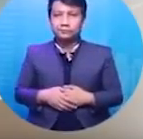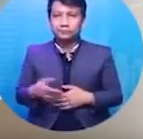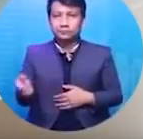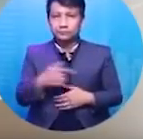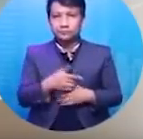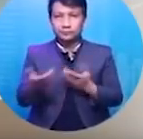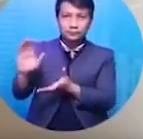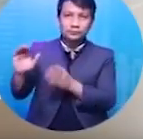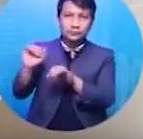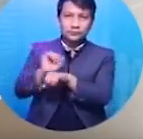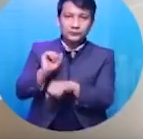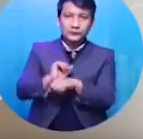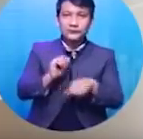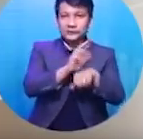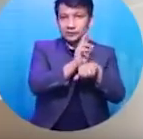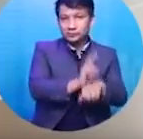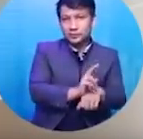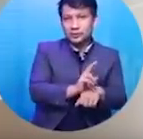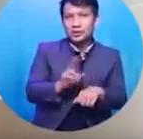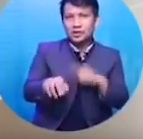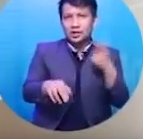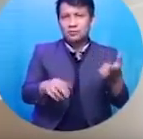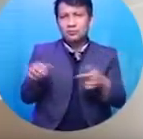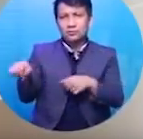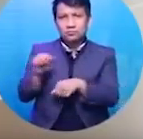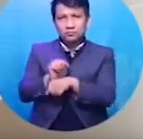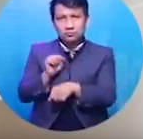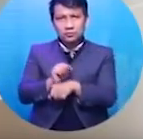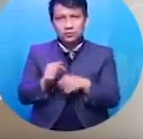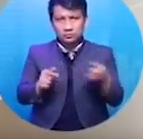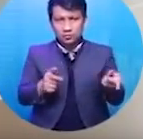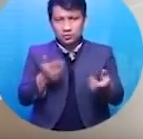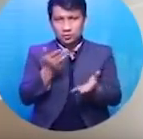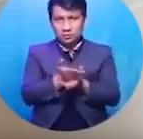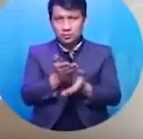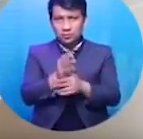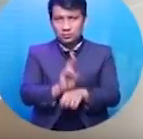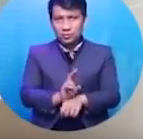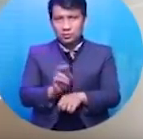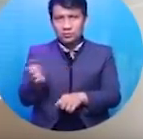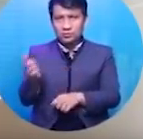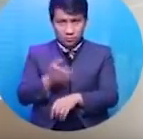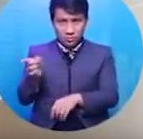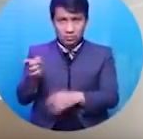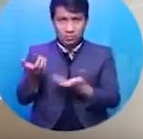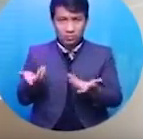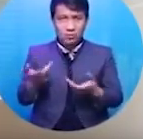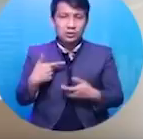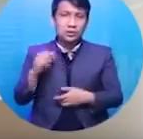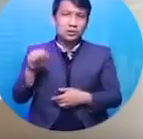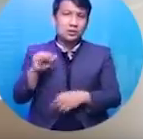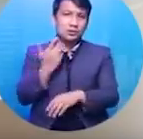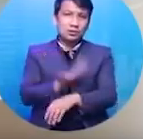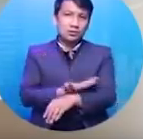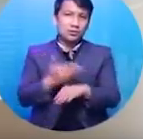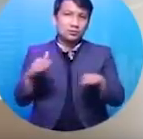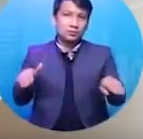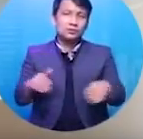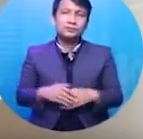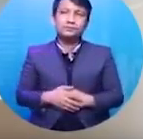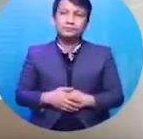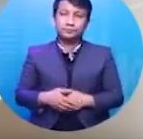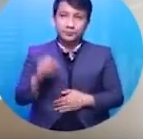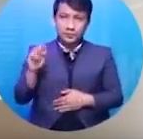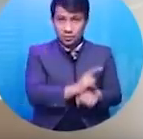na muna magtrabaho doon, magparehab. Anong trabaho niyo po, ma'am, kung halimbawa siya po'y narehab? May anak din ho ba kayo? Opo, sir, 2 po. So okay